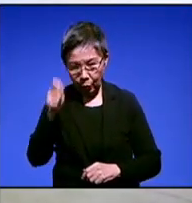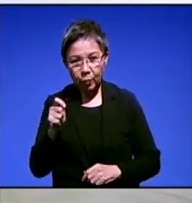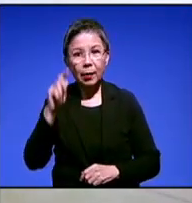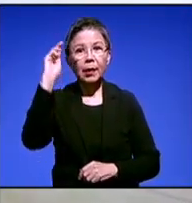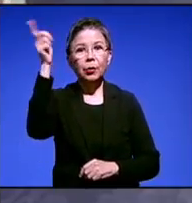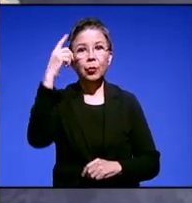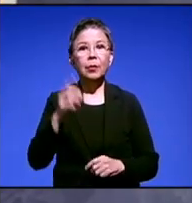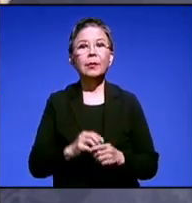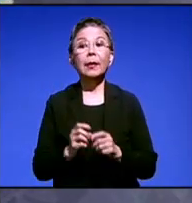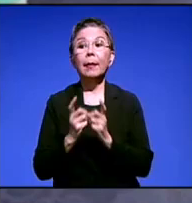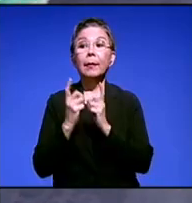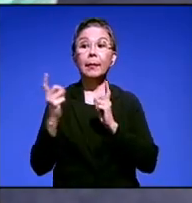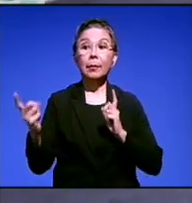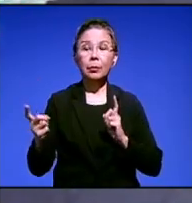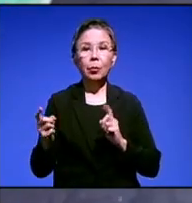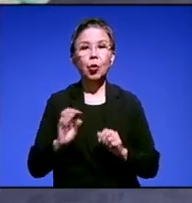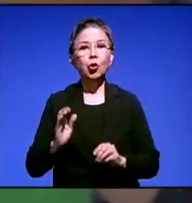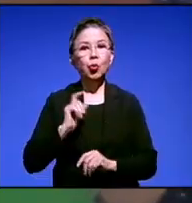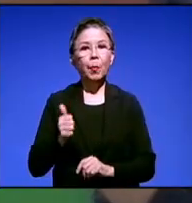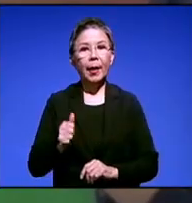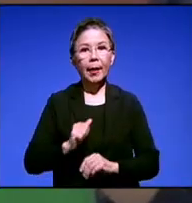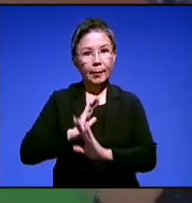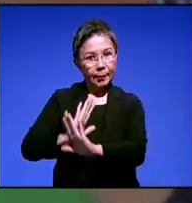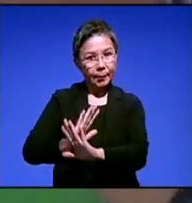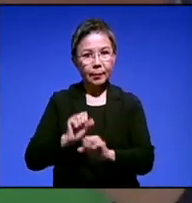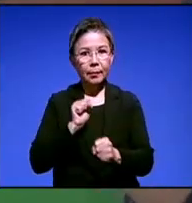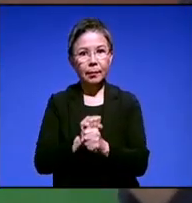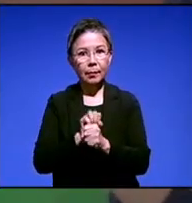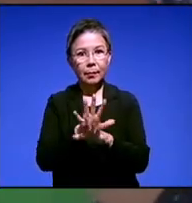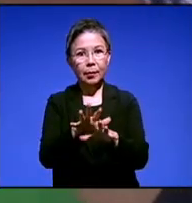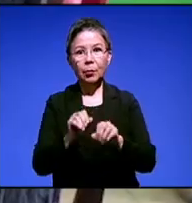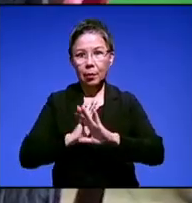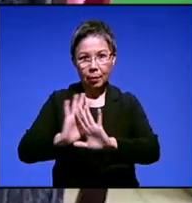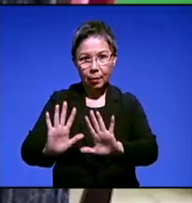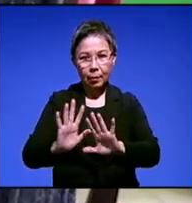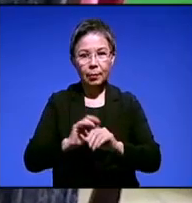physical distancing guna mencegah persebaran COVID-19. Tim Liputan, Transmedia.